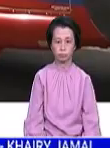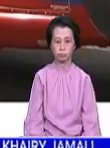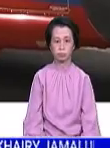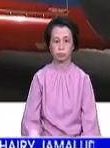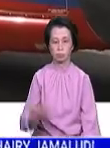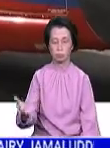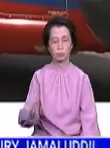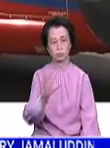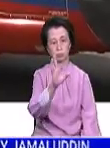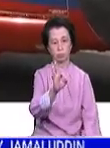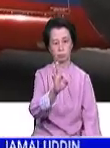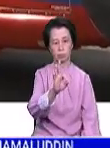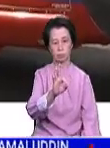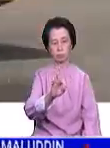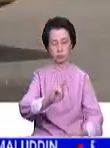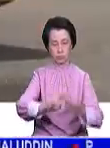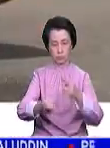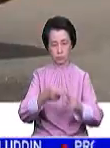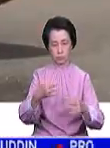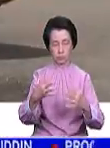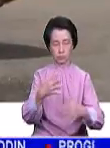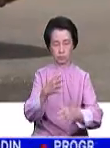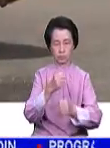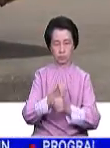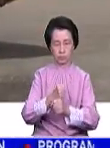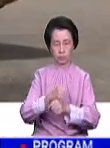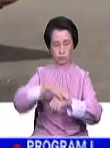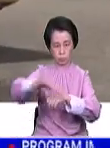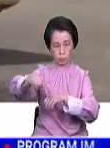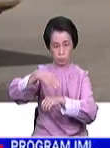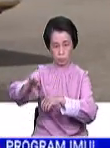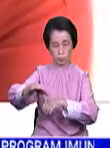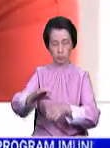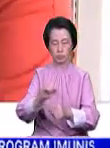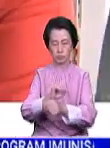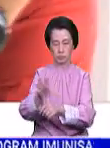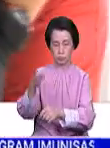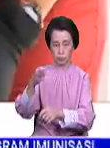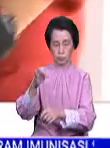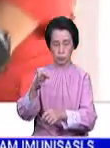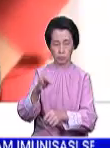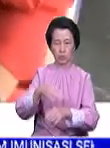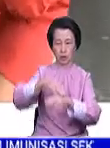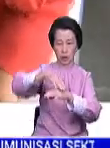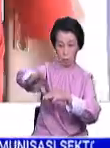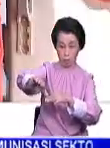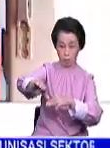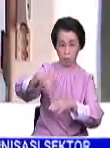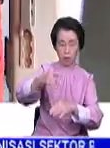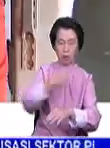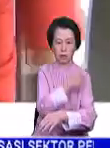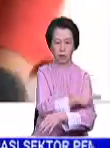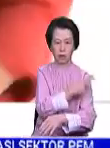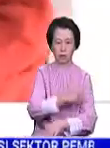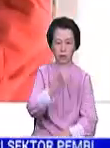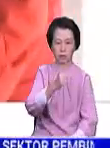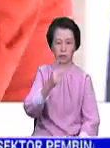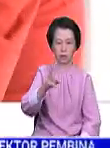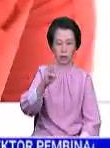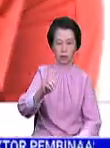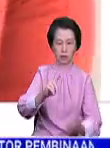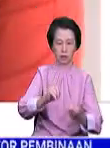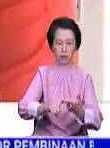itu, 9 buah klinik kesihatan telah menerima penghantaran logistik COVID-19. Antaranya adalah Klinik Kesihatan Long